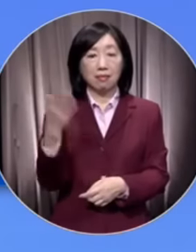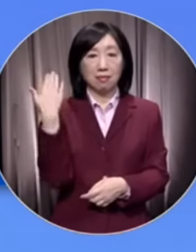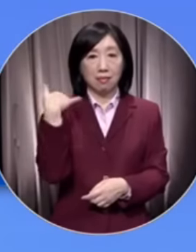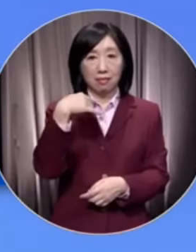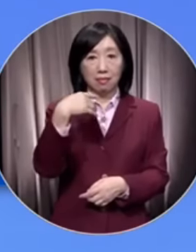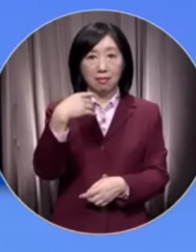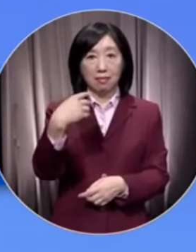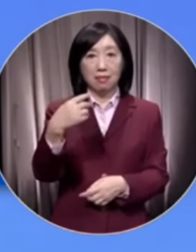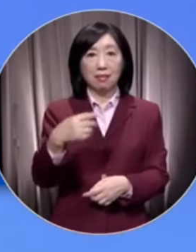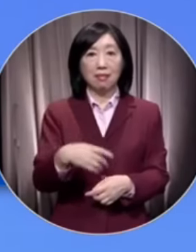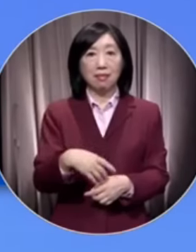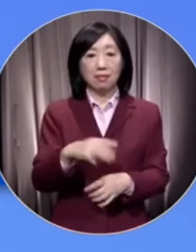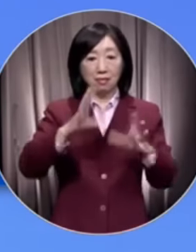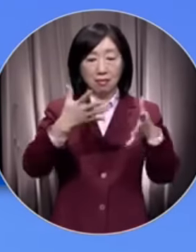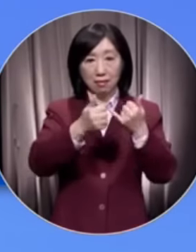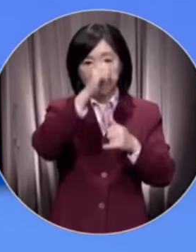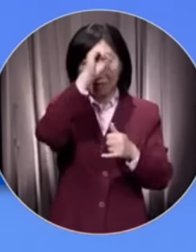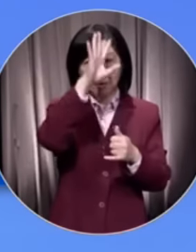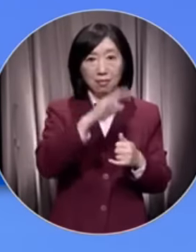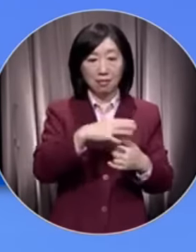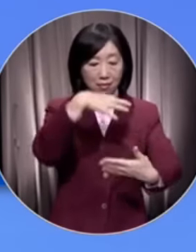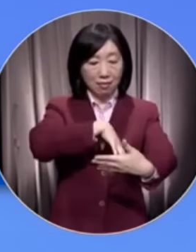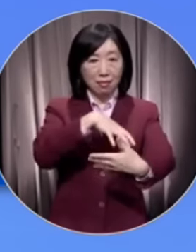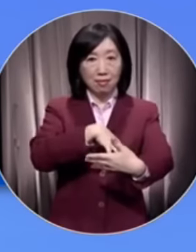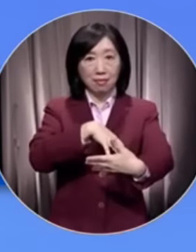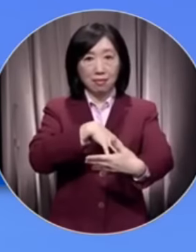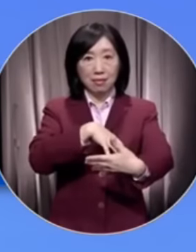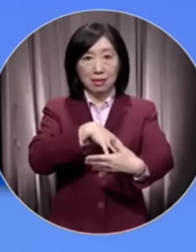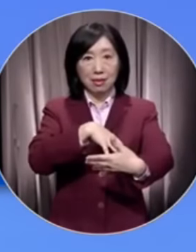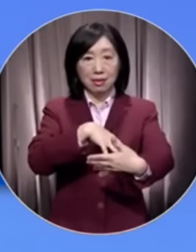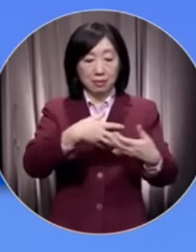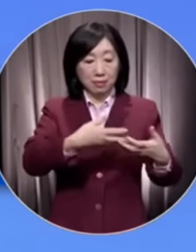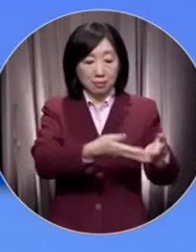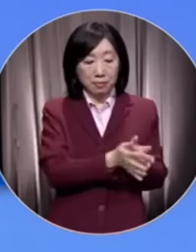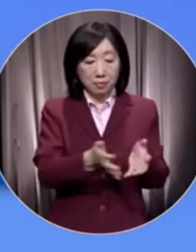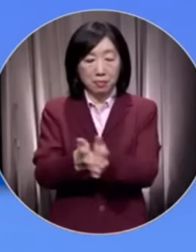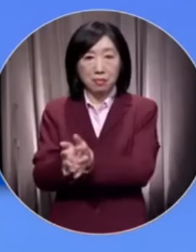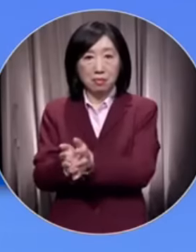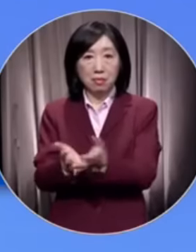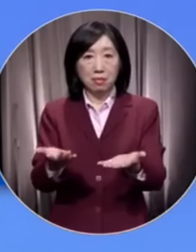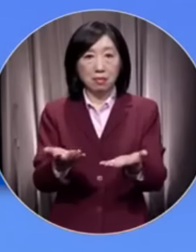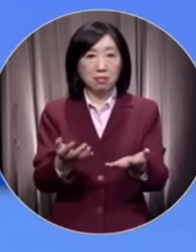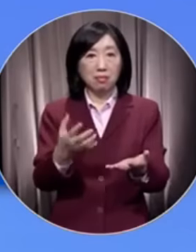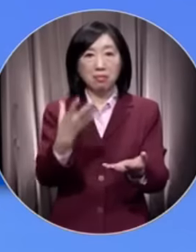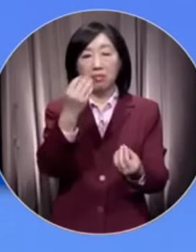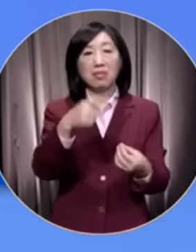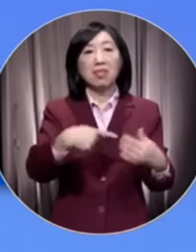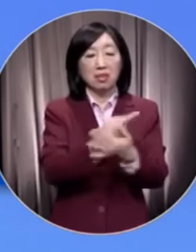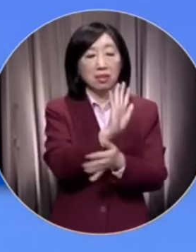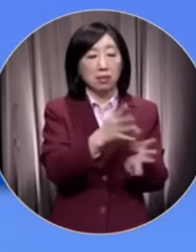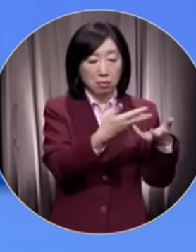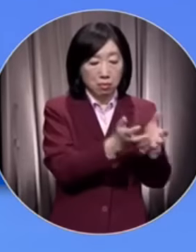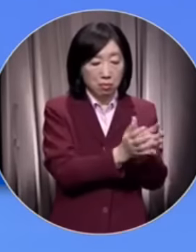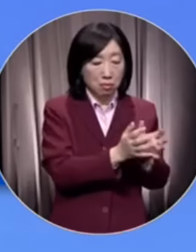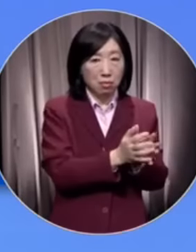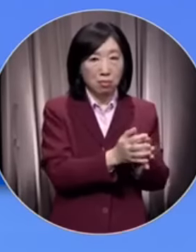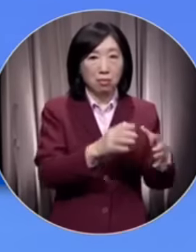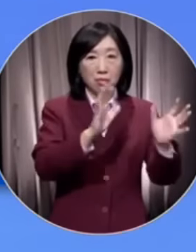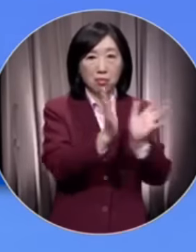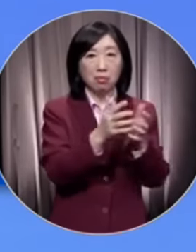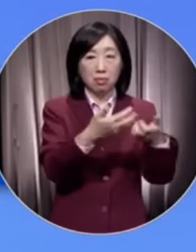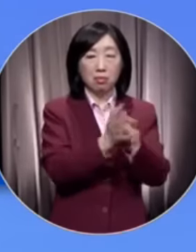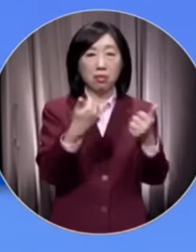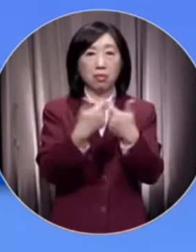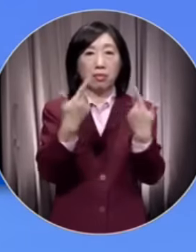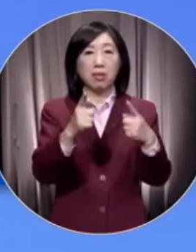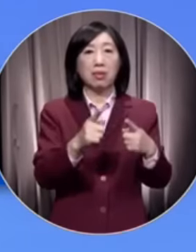到了国民党不但是内部部会不成部会，只成部落，而中央跟地方又不合